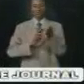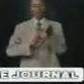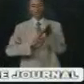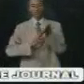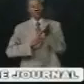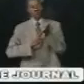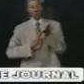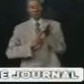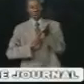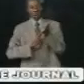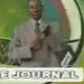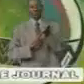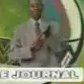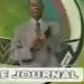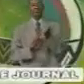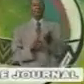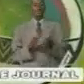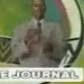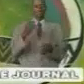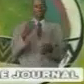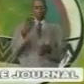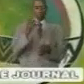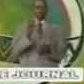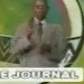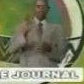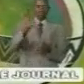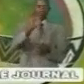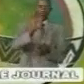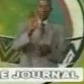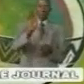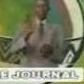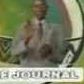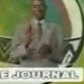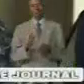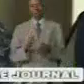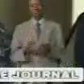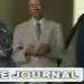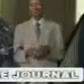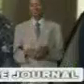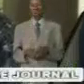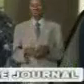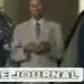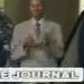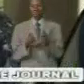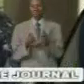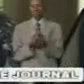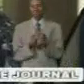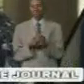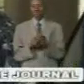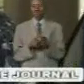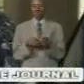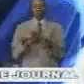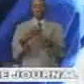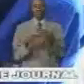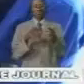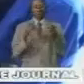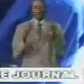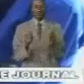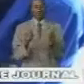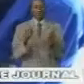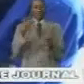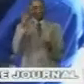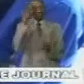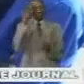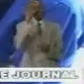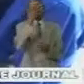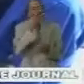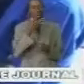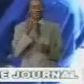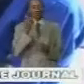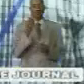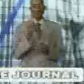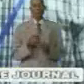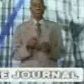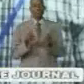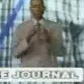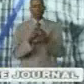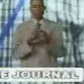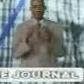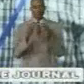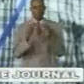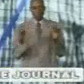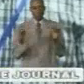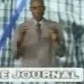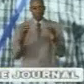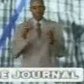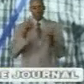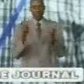les tréfonds de son imagination créatrice. Un véritable hymne dédié à la beauté, mais aussi à la paix et à la